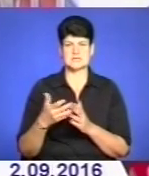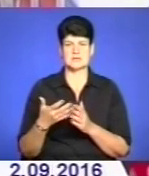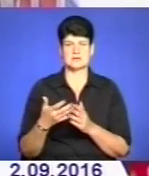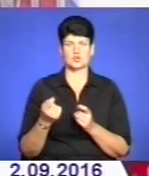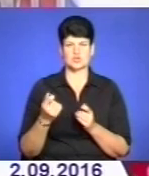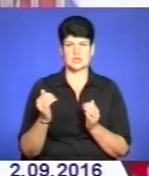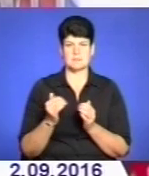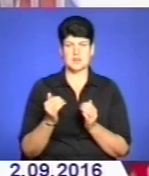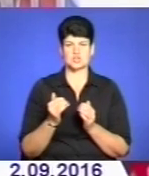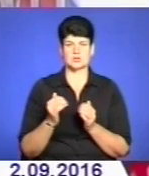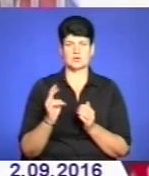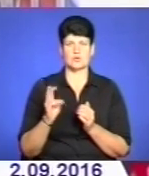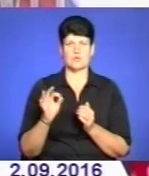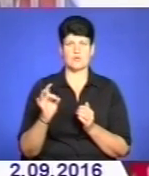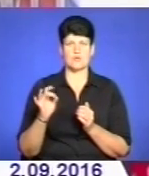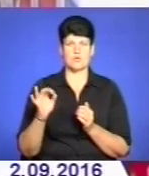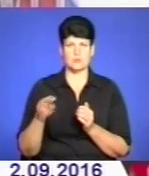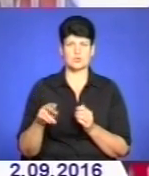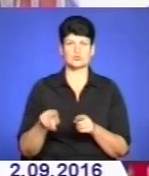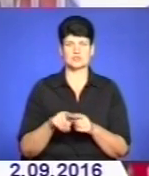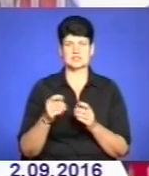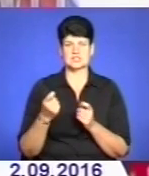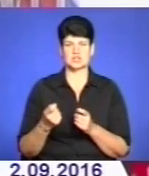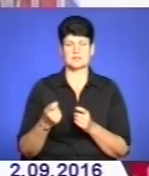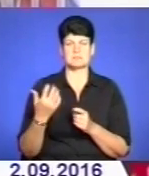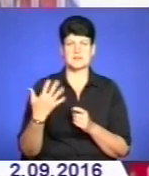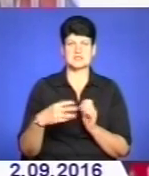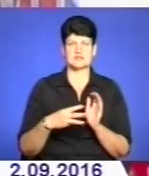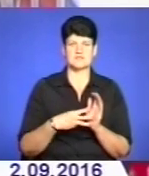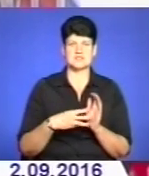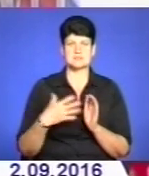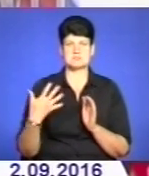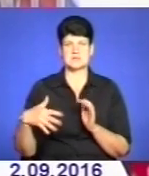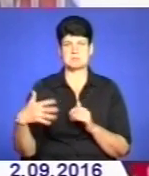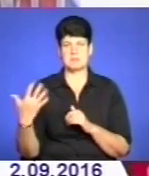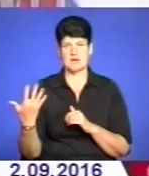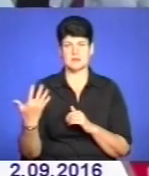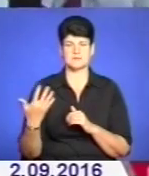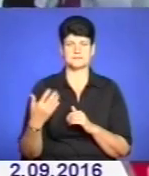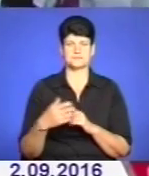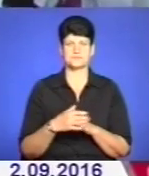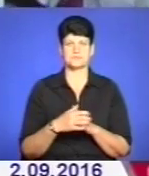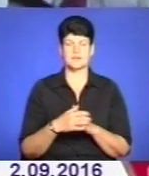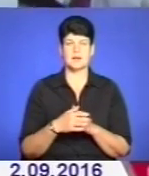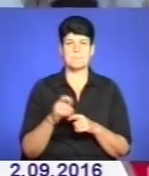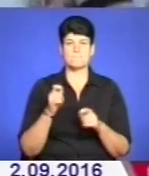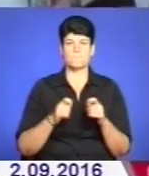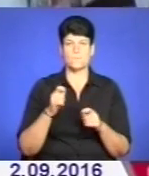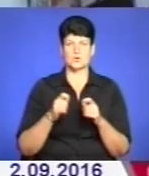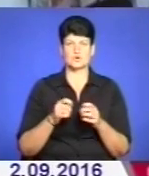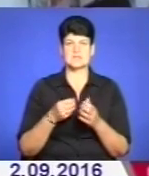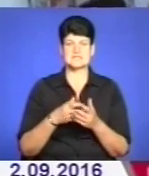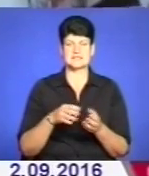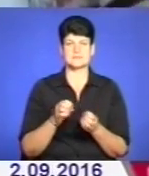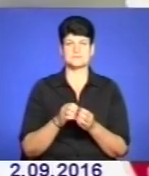Трошки менший короб, також дешевше, вже 58-55, так коливається ціна. На молочну продукцію ціни залишаються